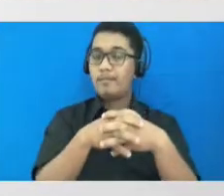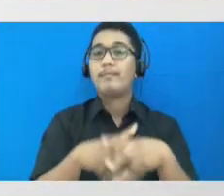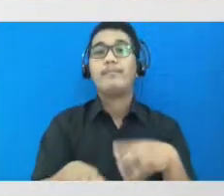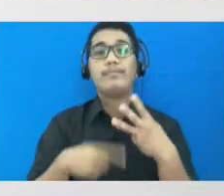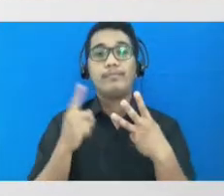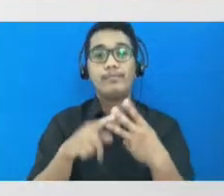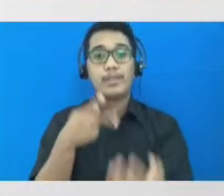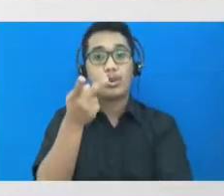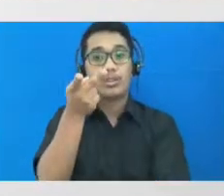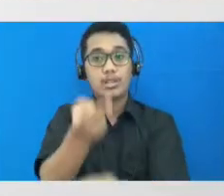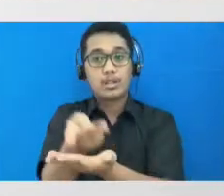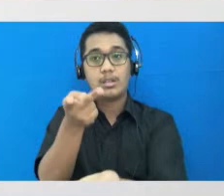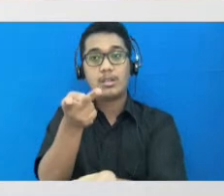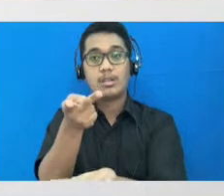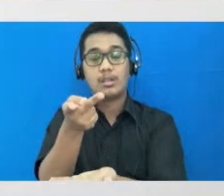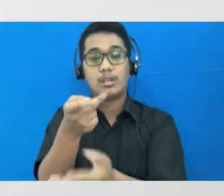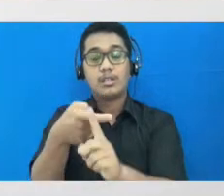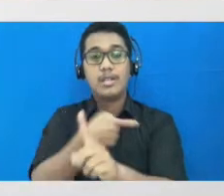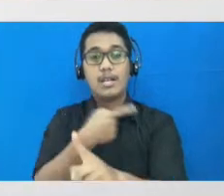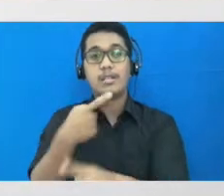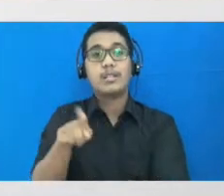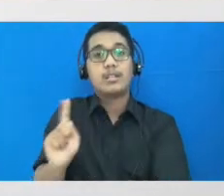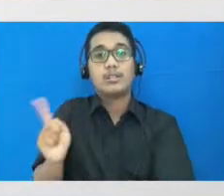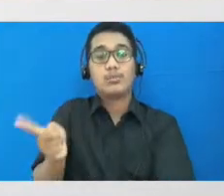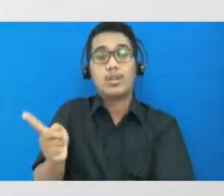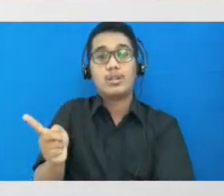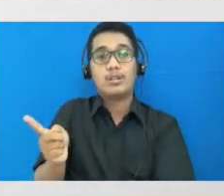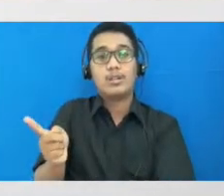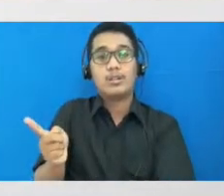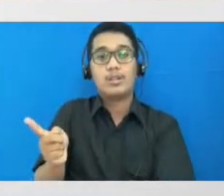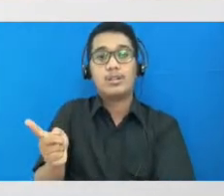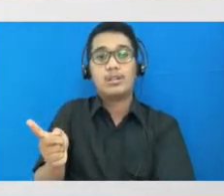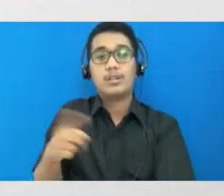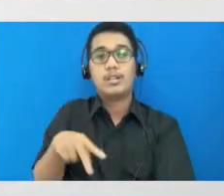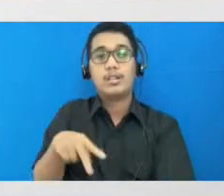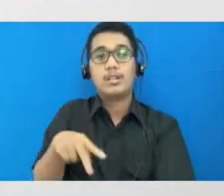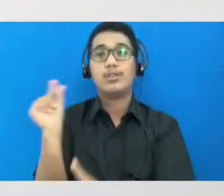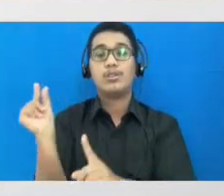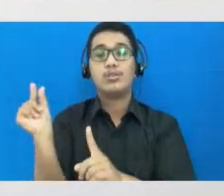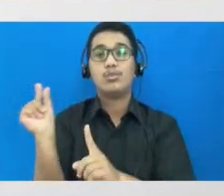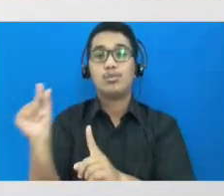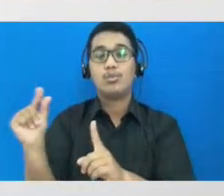kontrak berdasarkan ketentuan-ketentuan di dalam RUU PDP,